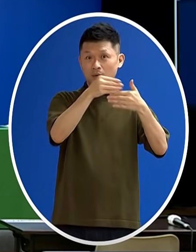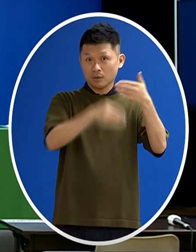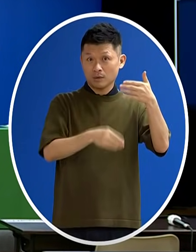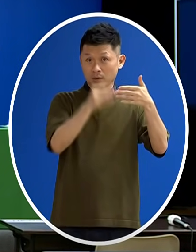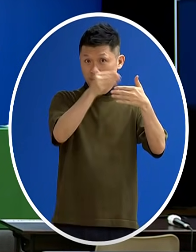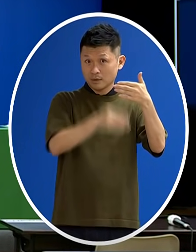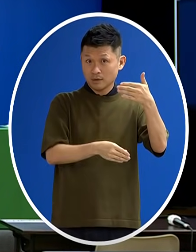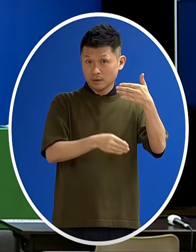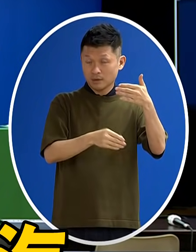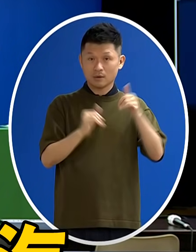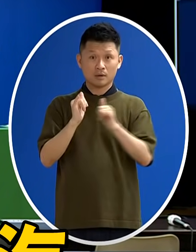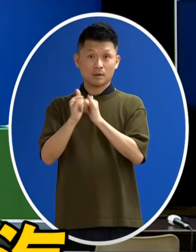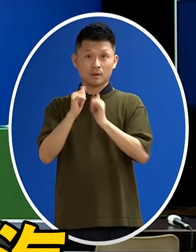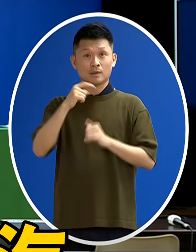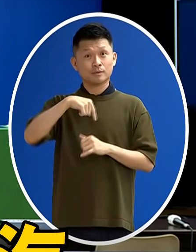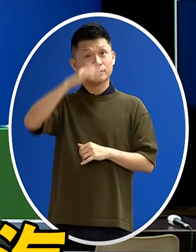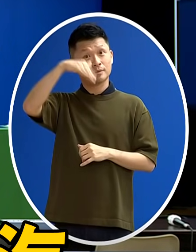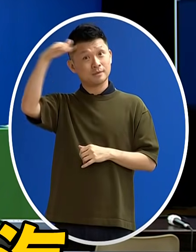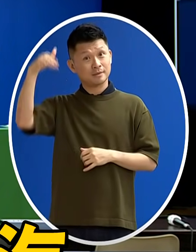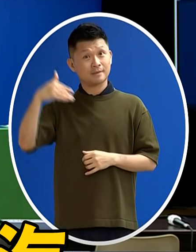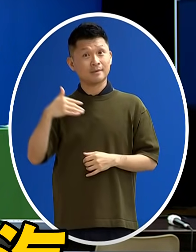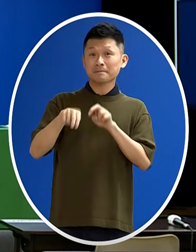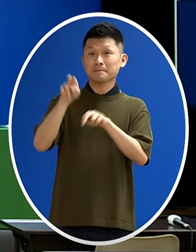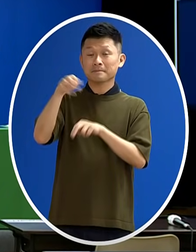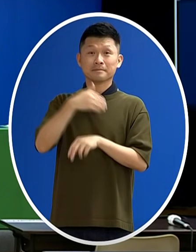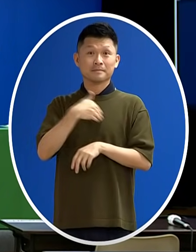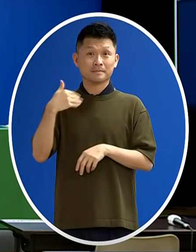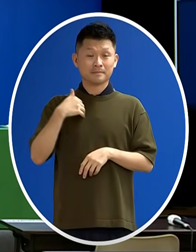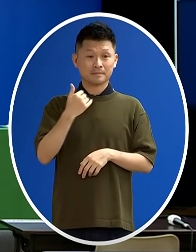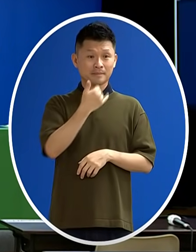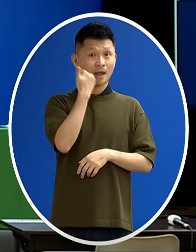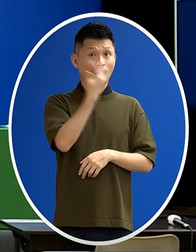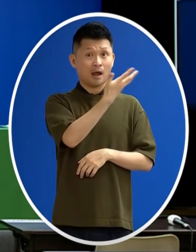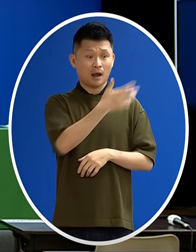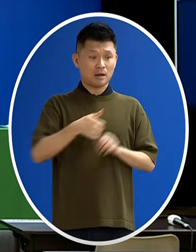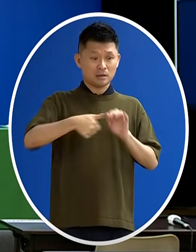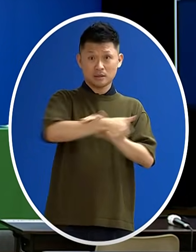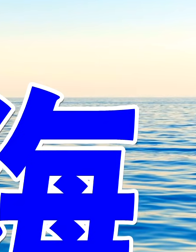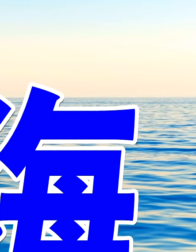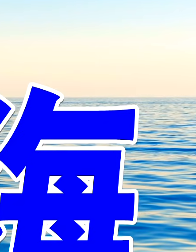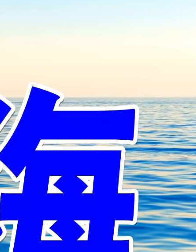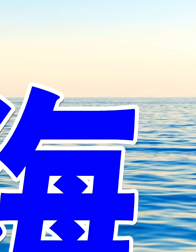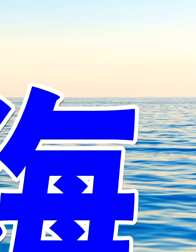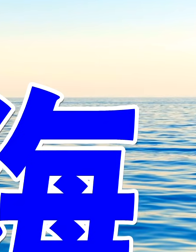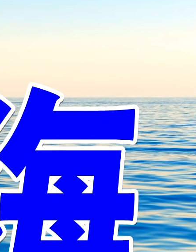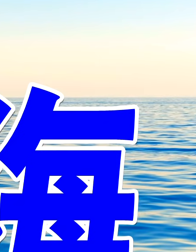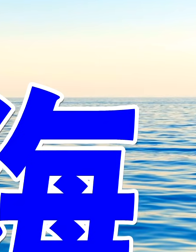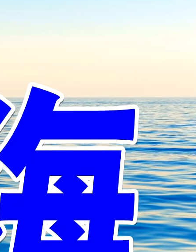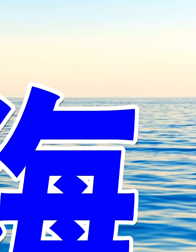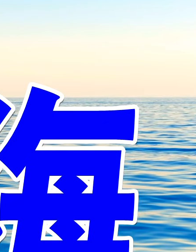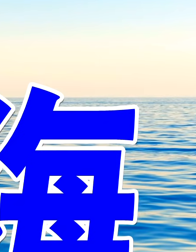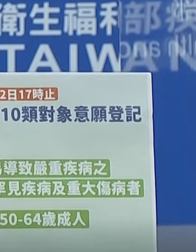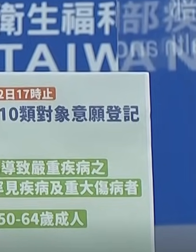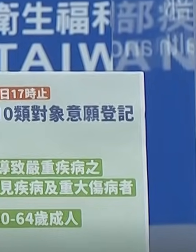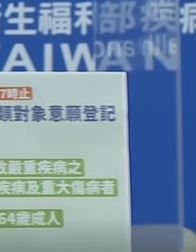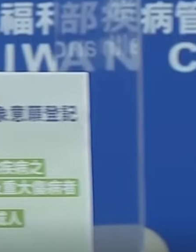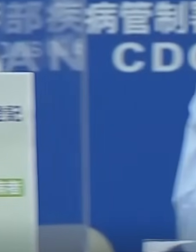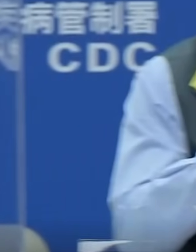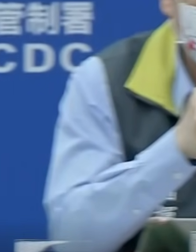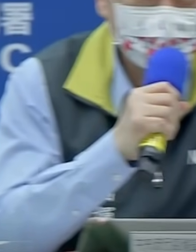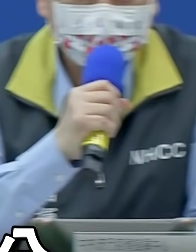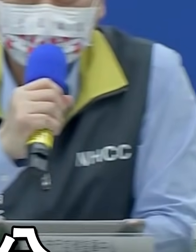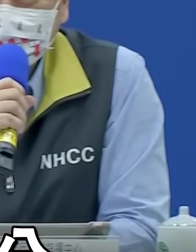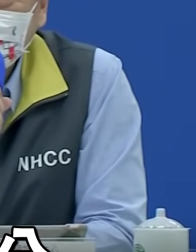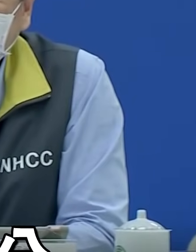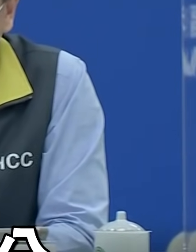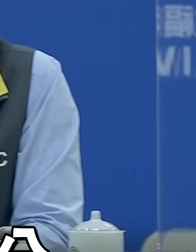民众可以上山，但是却无法下海。网友戏称说，因为山是绿的，海是蓝的。啊， 我不同意